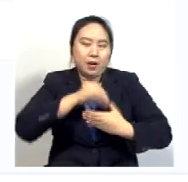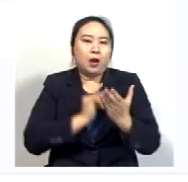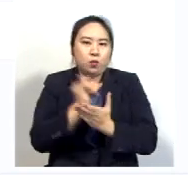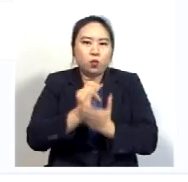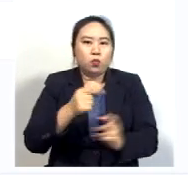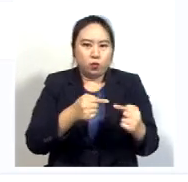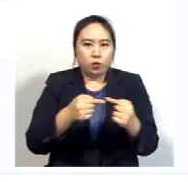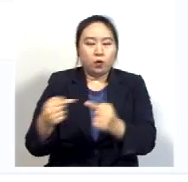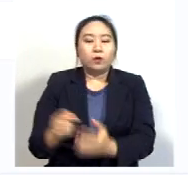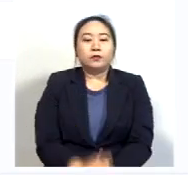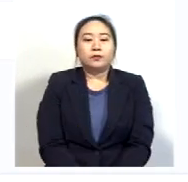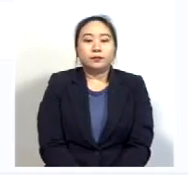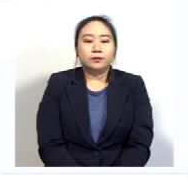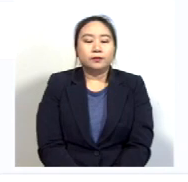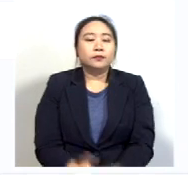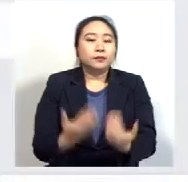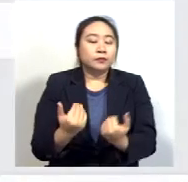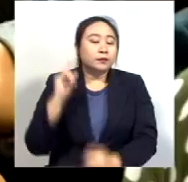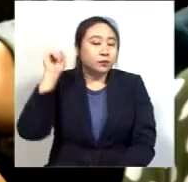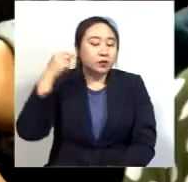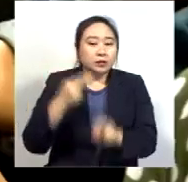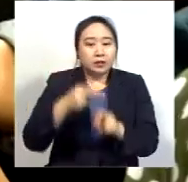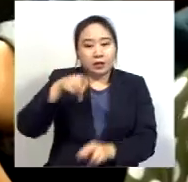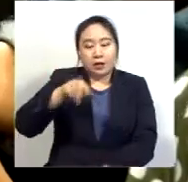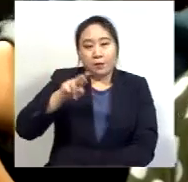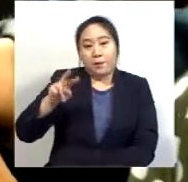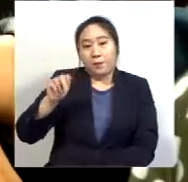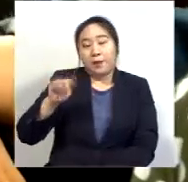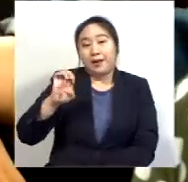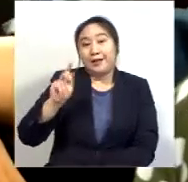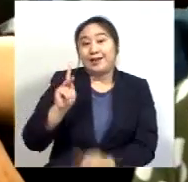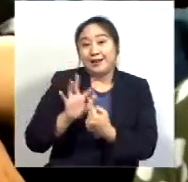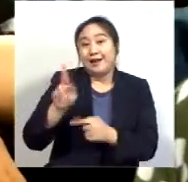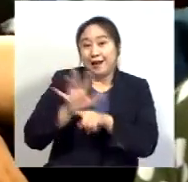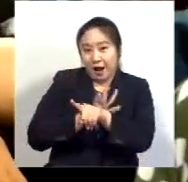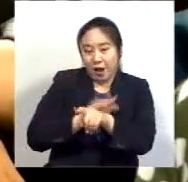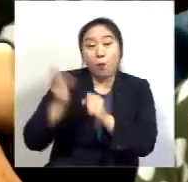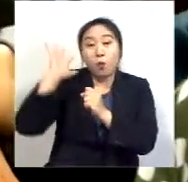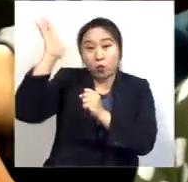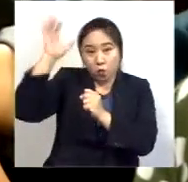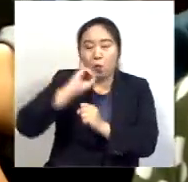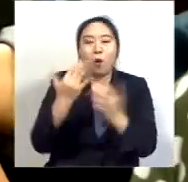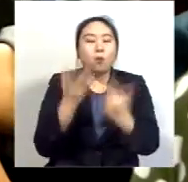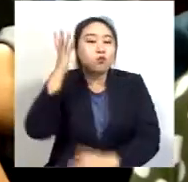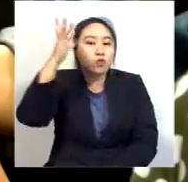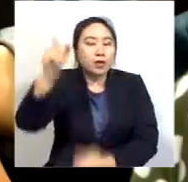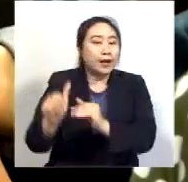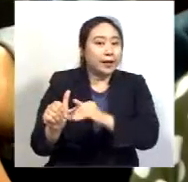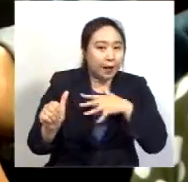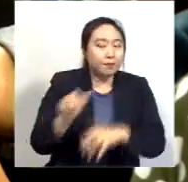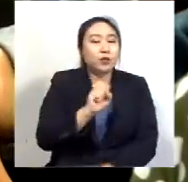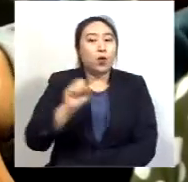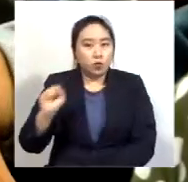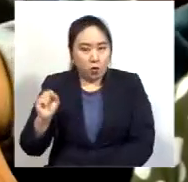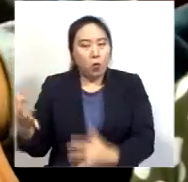ครับทางด้านของนางสาวพรรณิกาวานิชโฆษกพรรคอนาคตใหม่นะครับก็บอกว่าในวันพรุ่งนี้เนี่ยแกนนำแล้วก็ส.ส.พรรคจะ